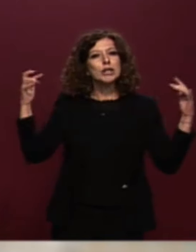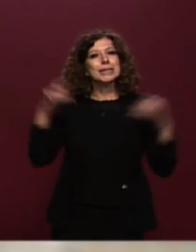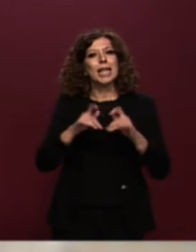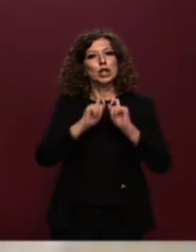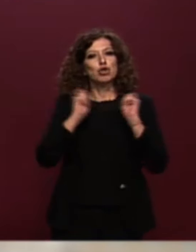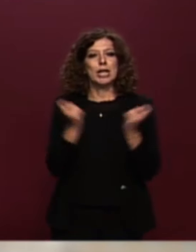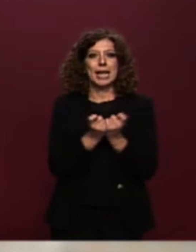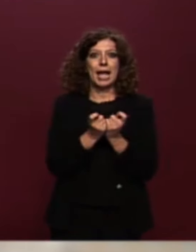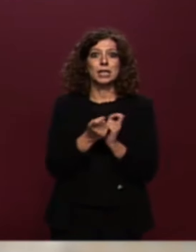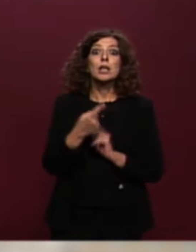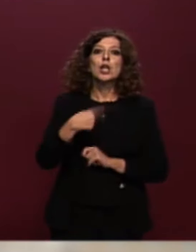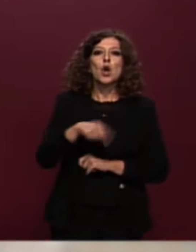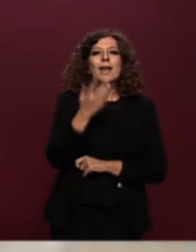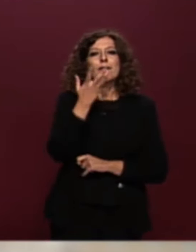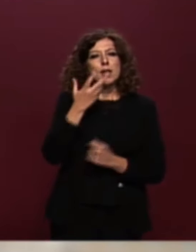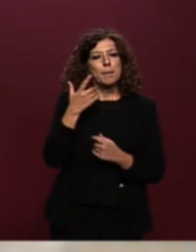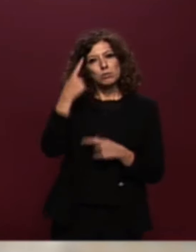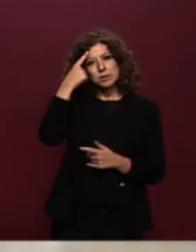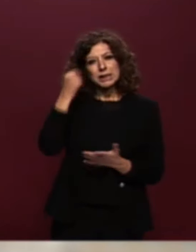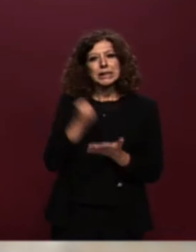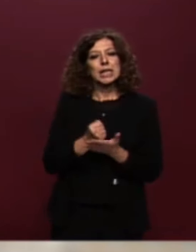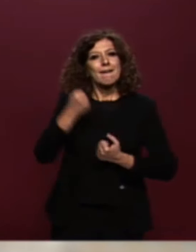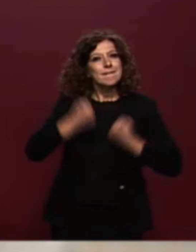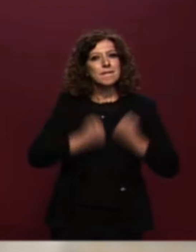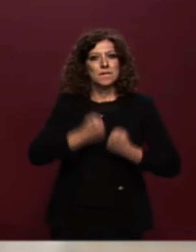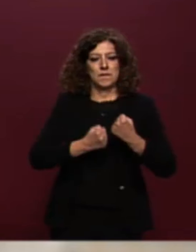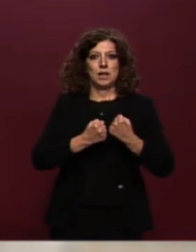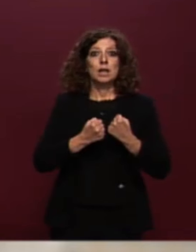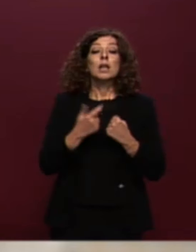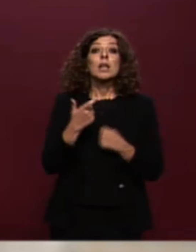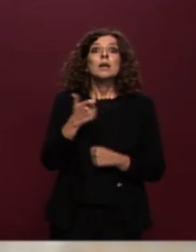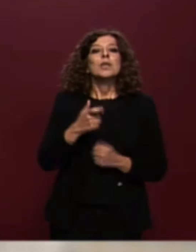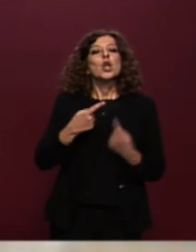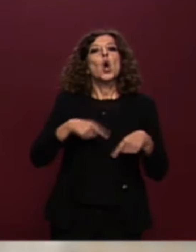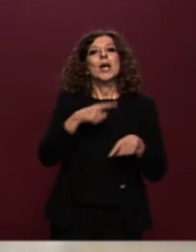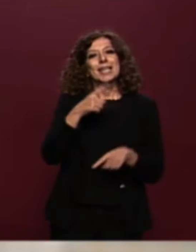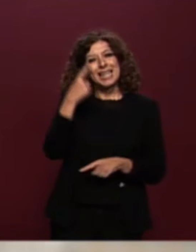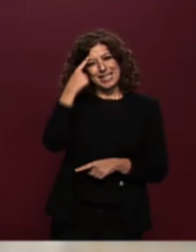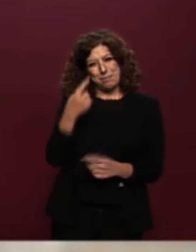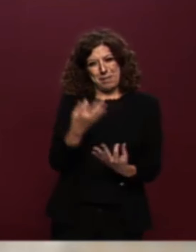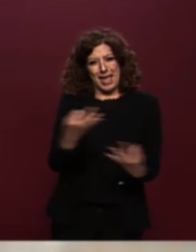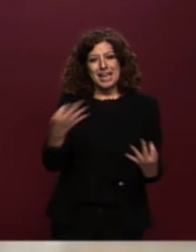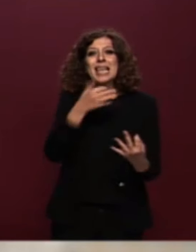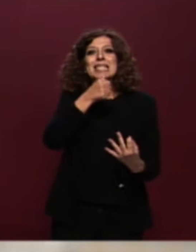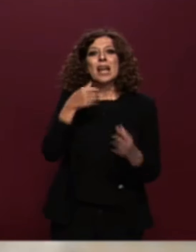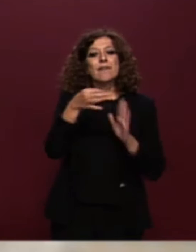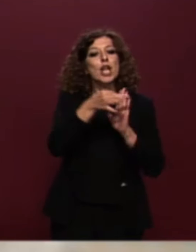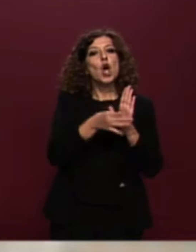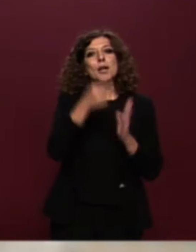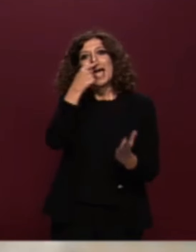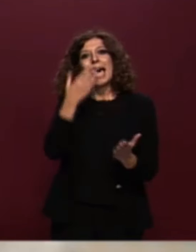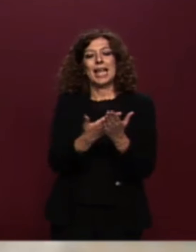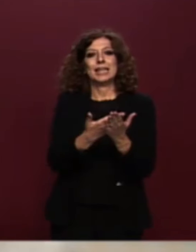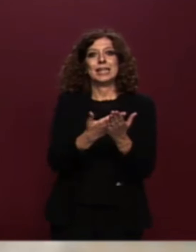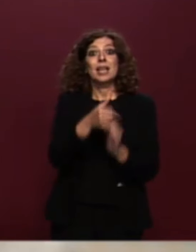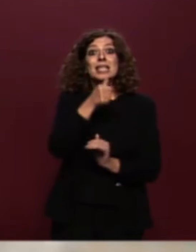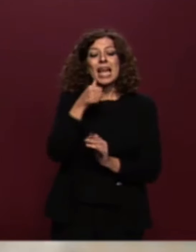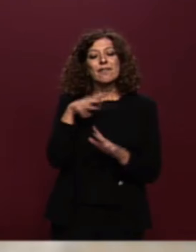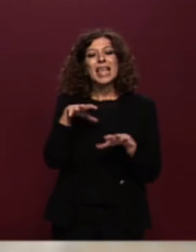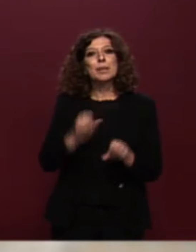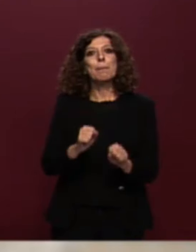vogliamo arrendere a tutto questo. Sappiamo bene che servono norme adeguate, ma serve soprattutto quell'impegno